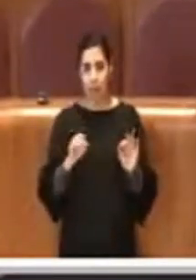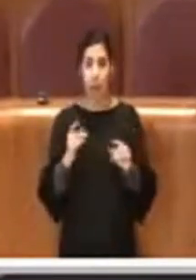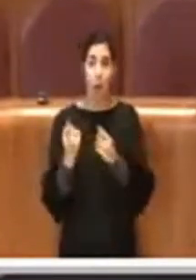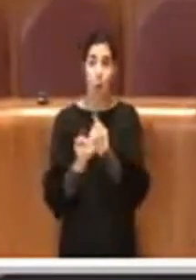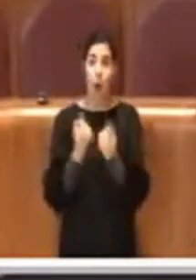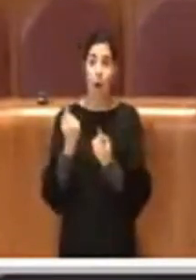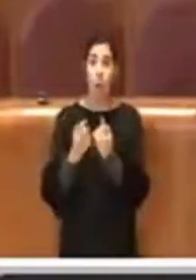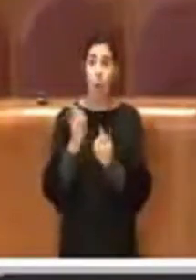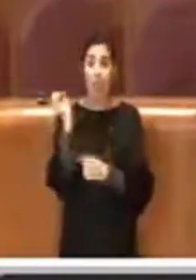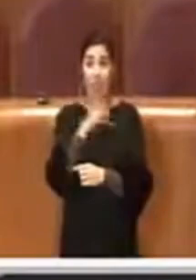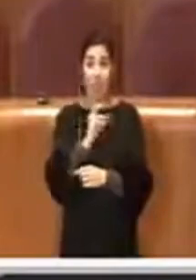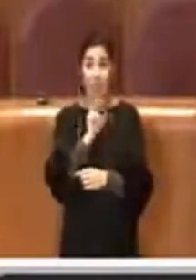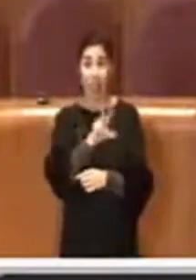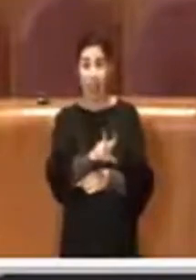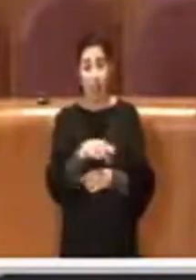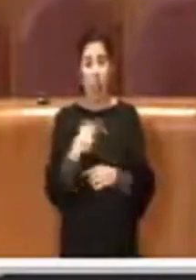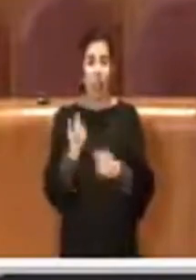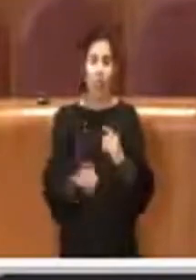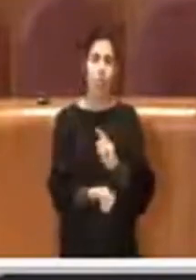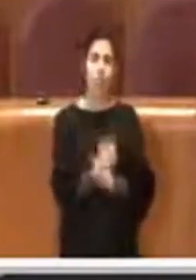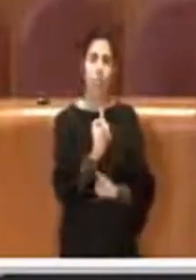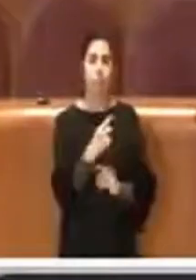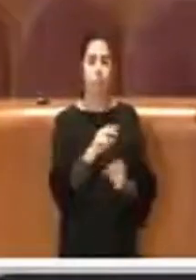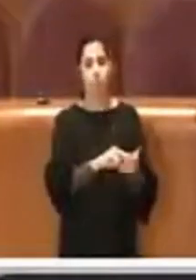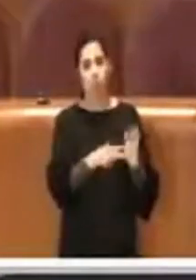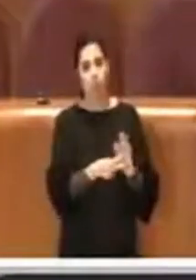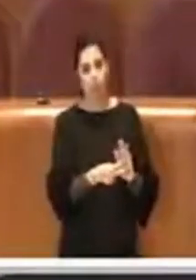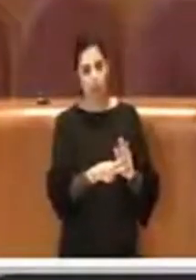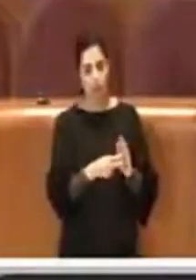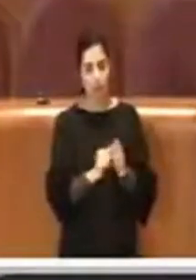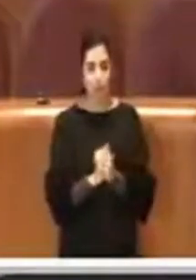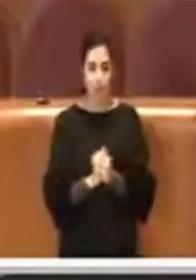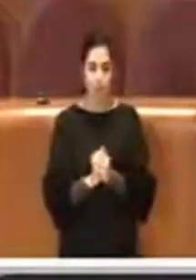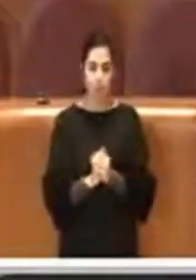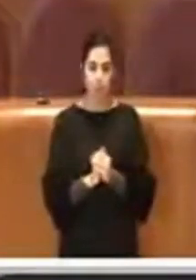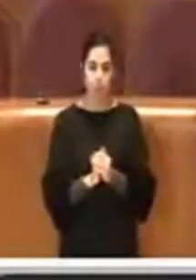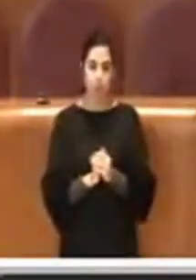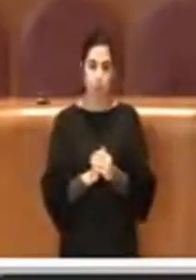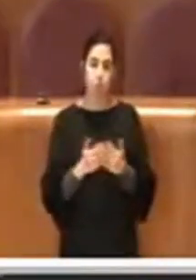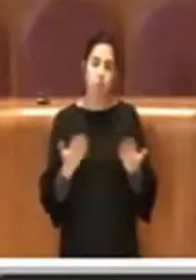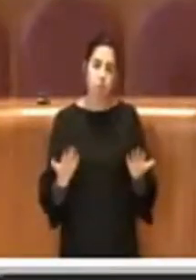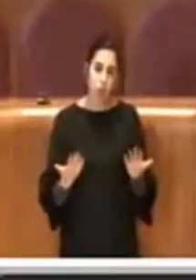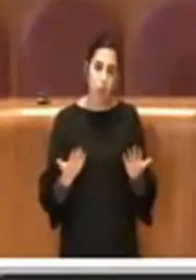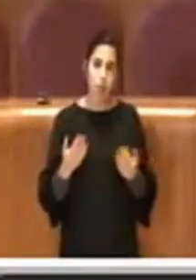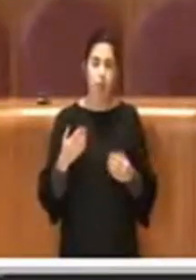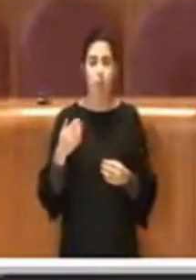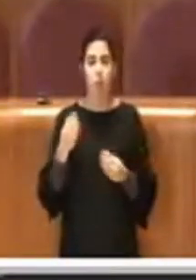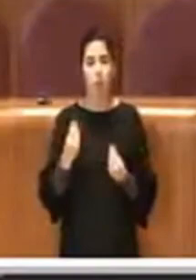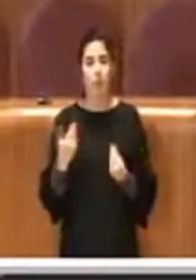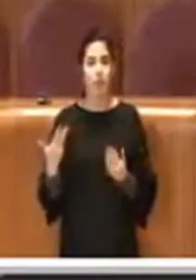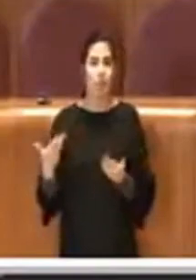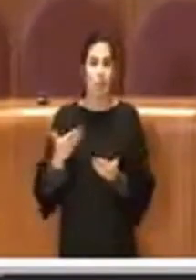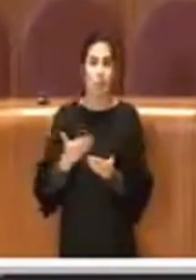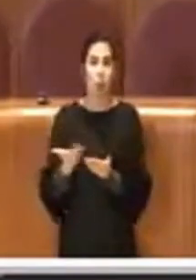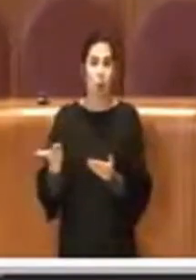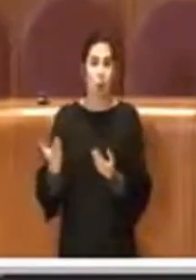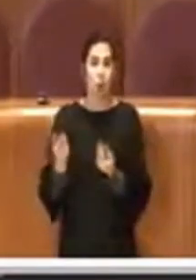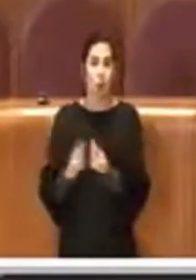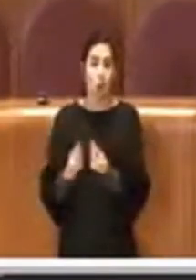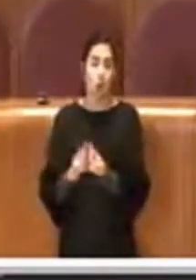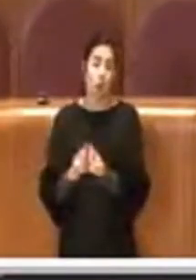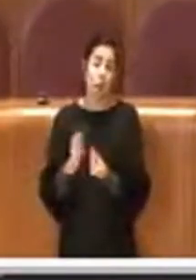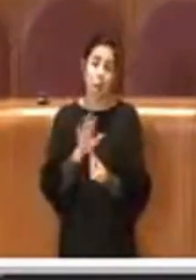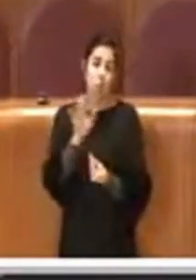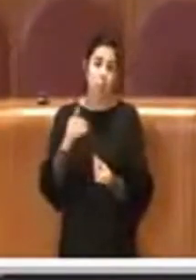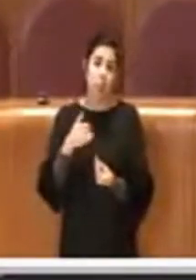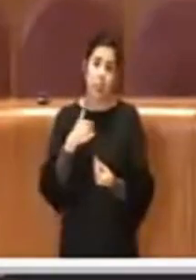senso e quindi ci si è ritrovati con questo conflitto. Quindi trovo la mozione del collega onestamente poco utile.